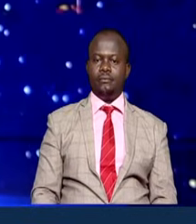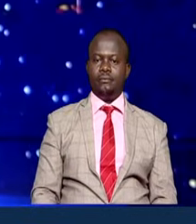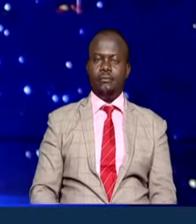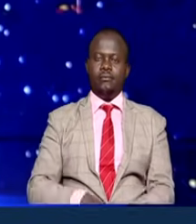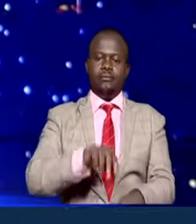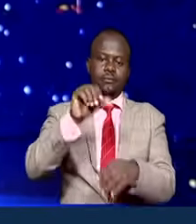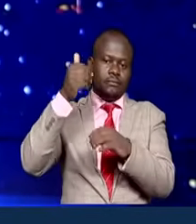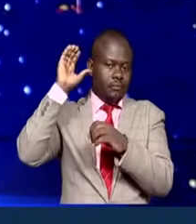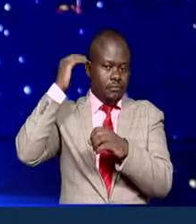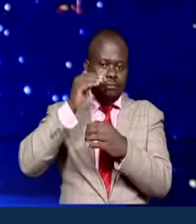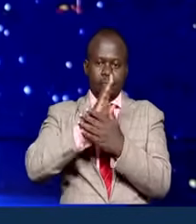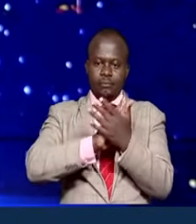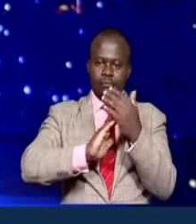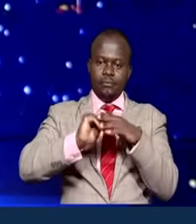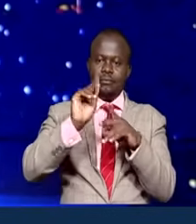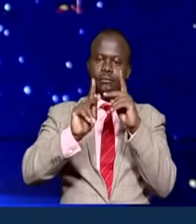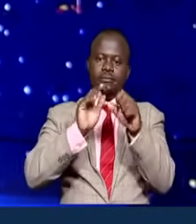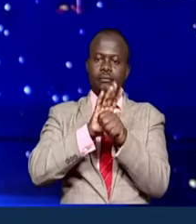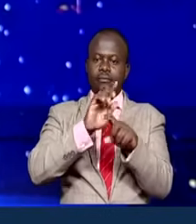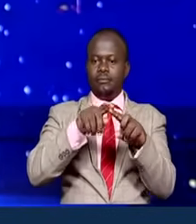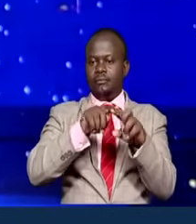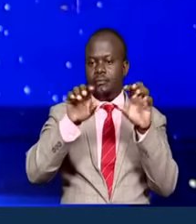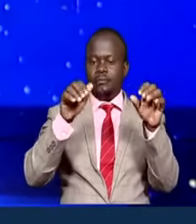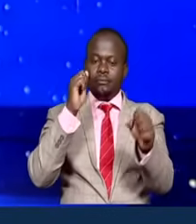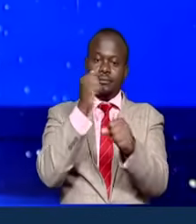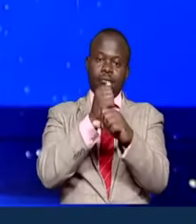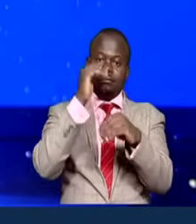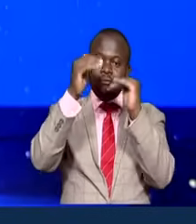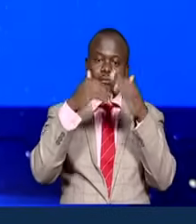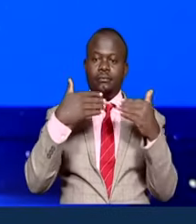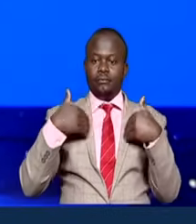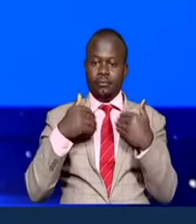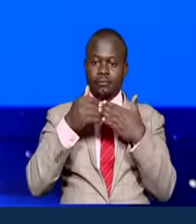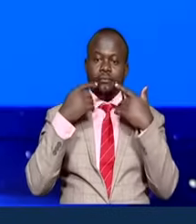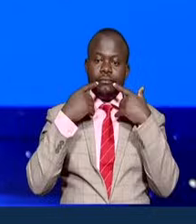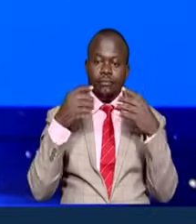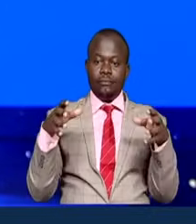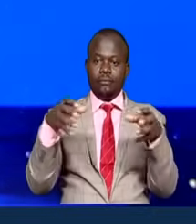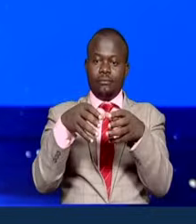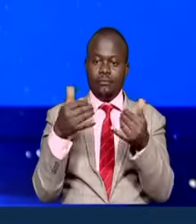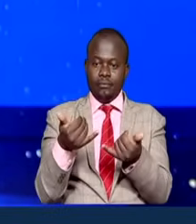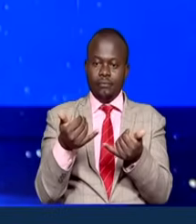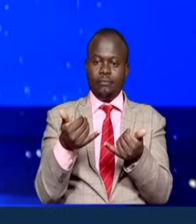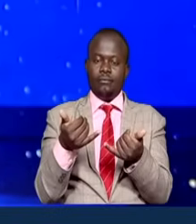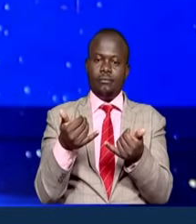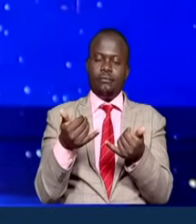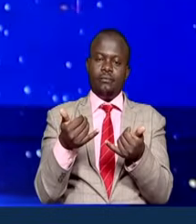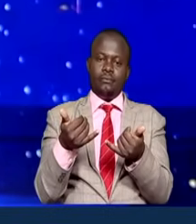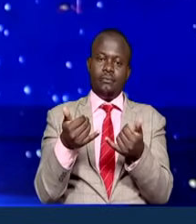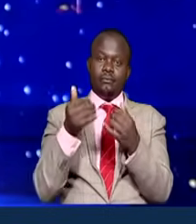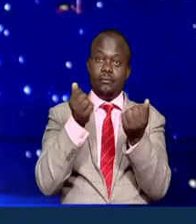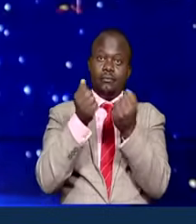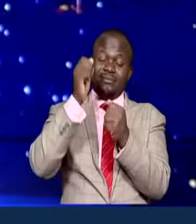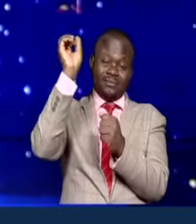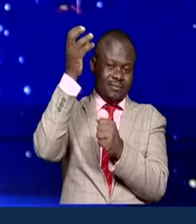Muyandi makuru, bamwe mu baturage ndetse n'abakora mu nzego z'ubuzima bahuriza ku kuba ambulance ari kimwe mu